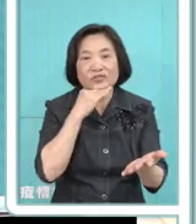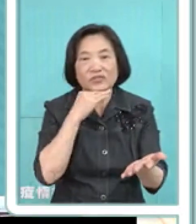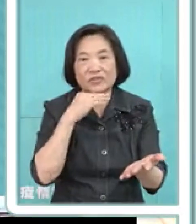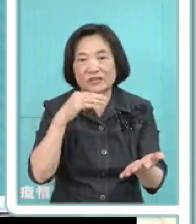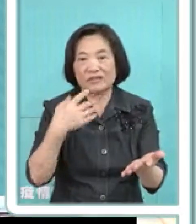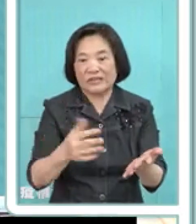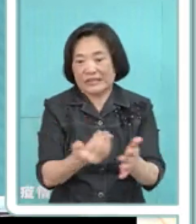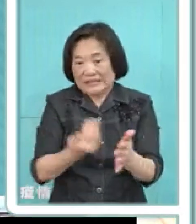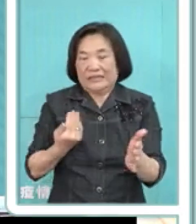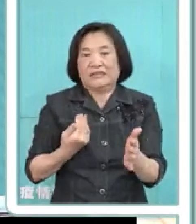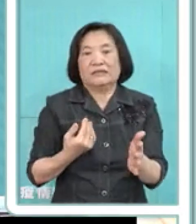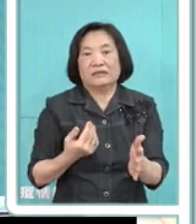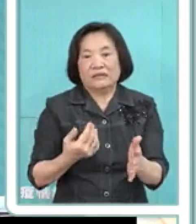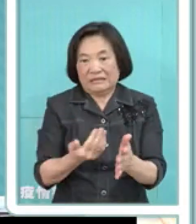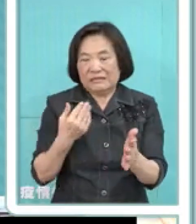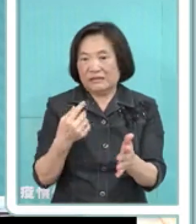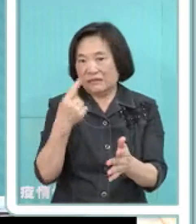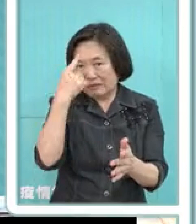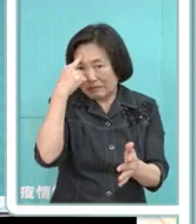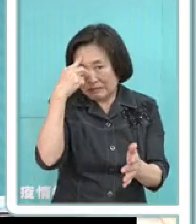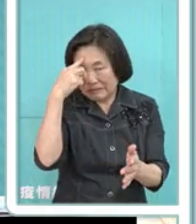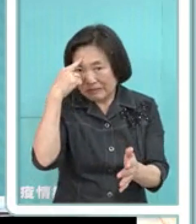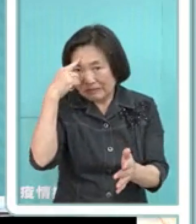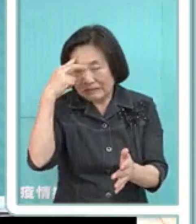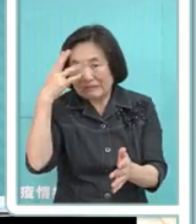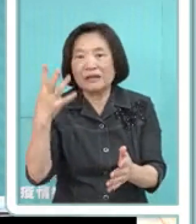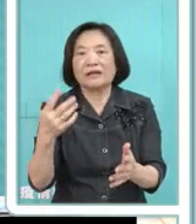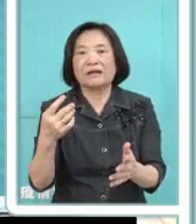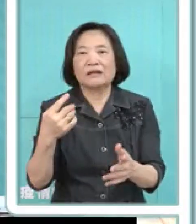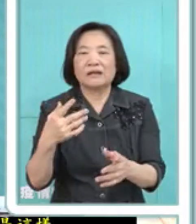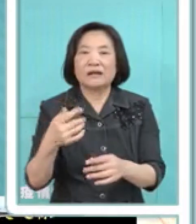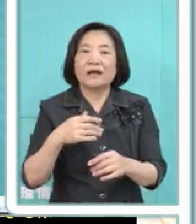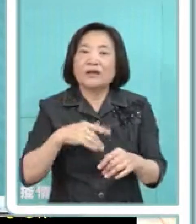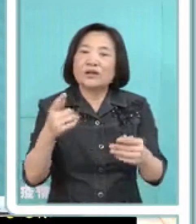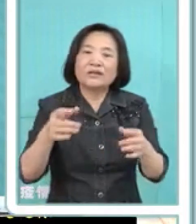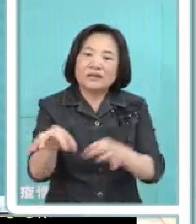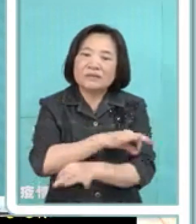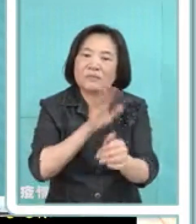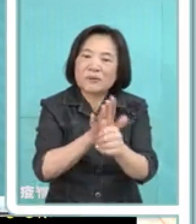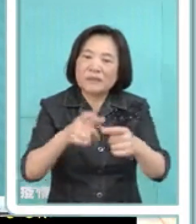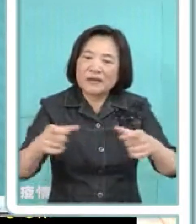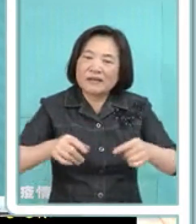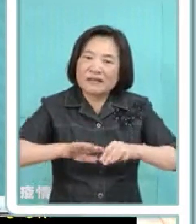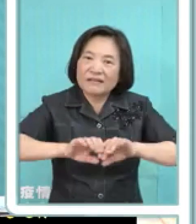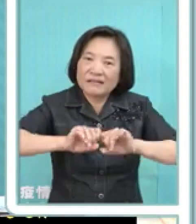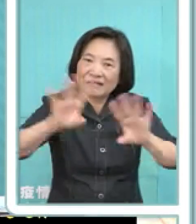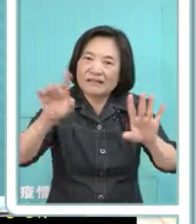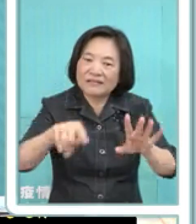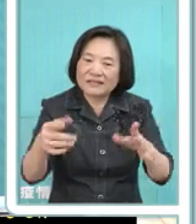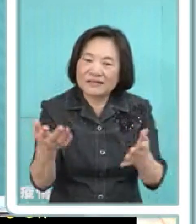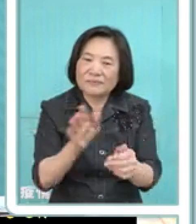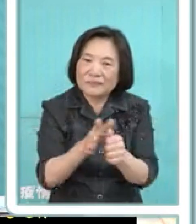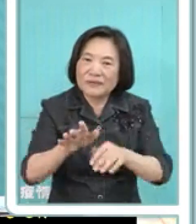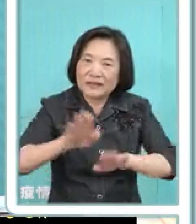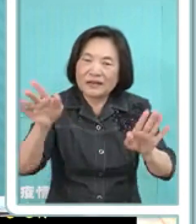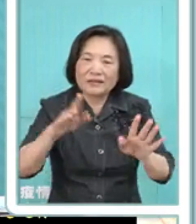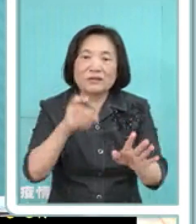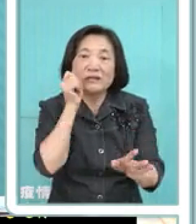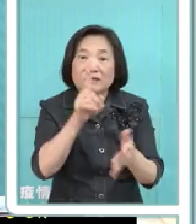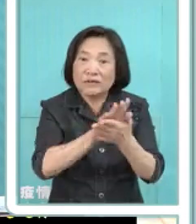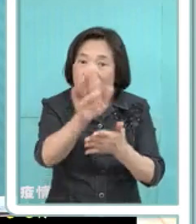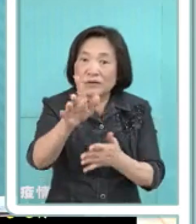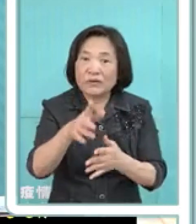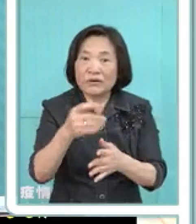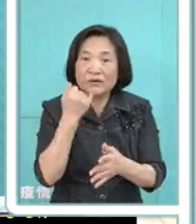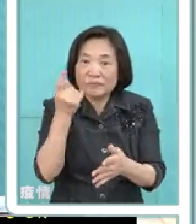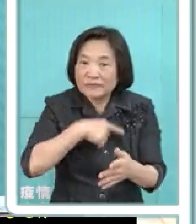我再跟你讲行不行嘛？那你要叫我，就好像振兴券，你叫我要跟你预测说一个月后它能不能用，我没那么厉